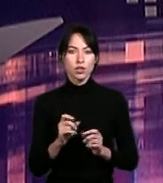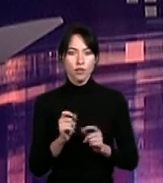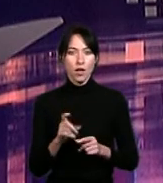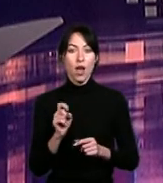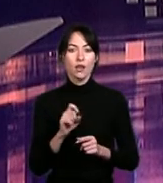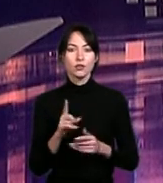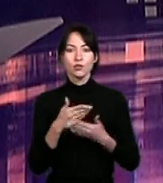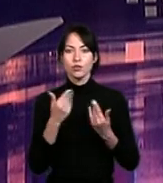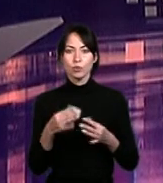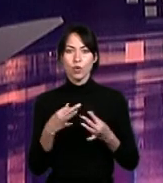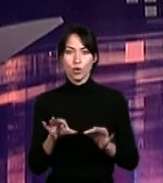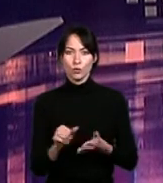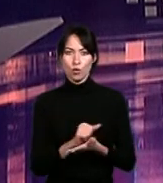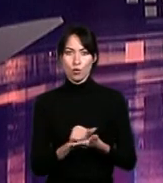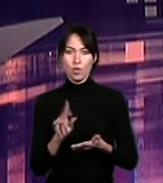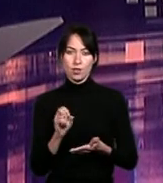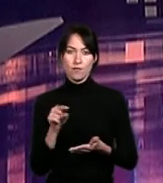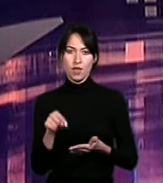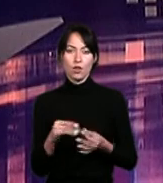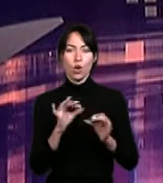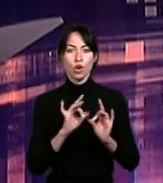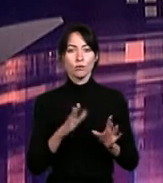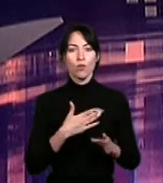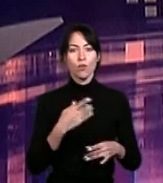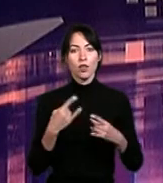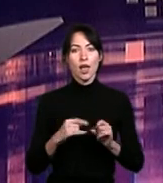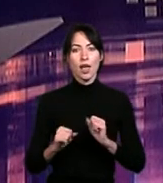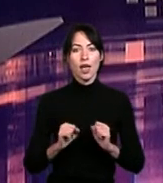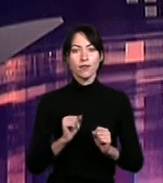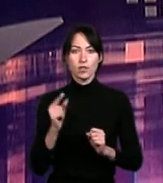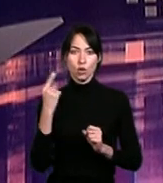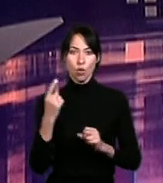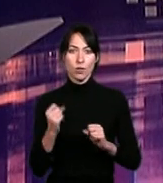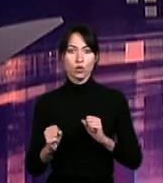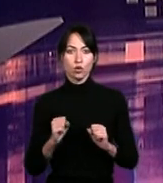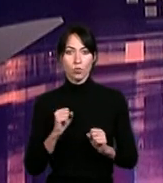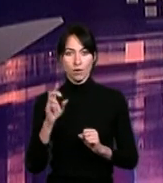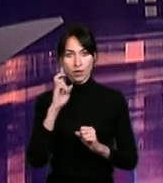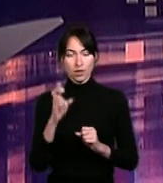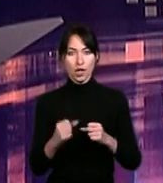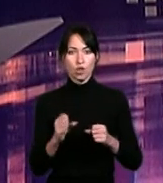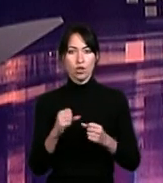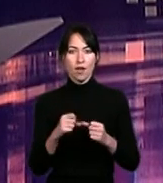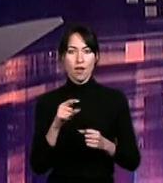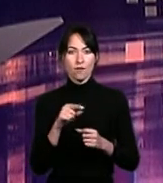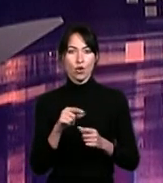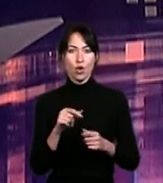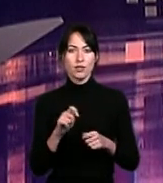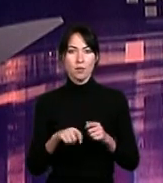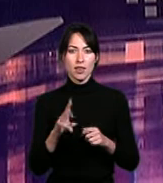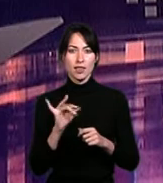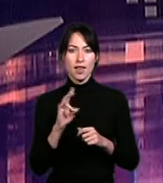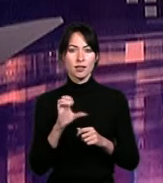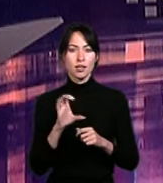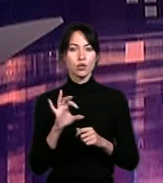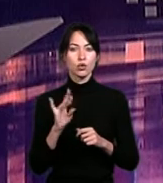за відсутність дозвільних документів на них, розповіла Суспільному керівниця обласного управління Держекоінспекції Неса Сосіна. Як